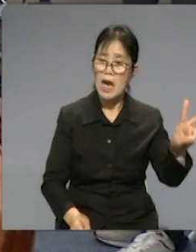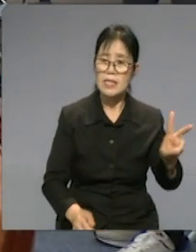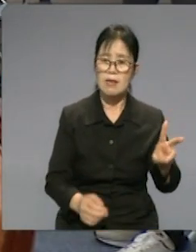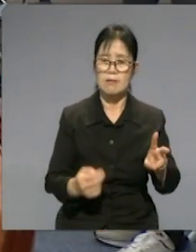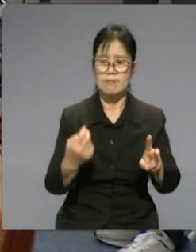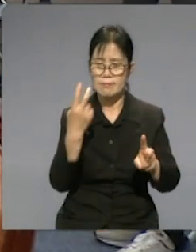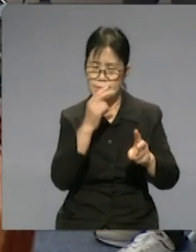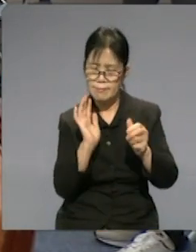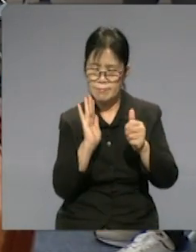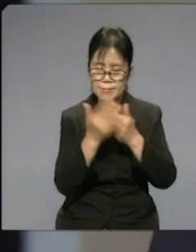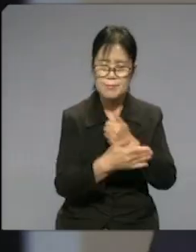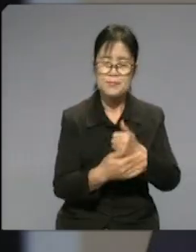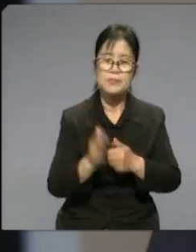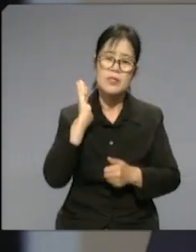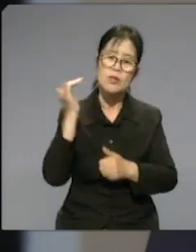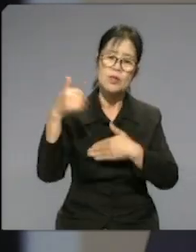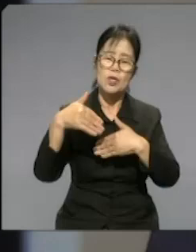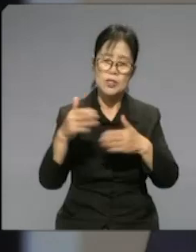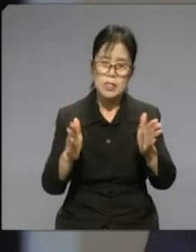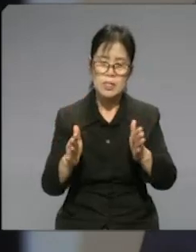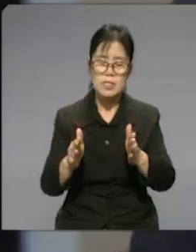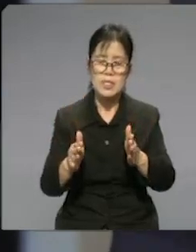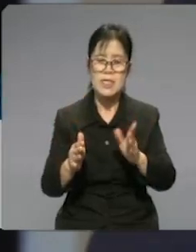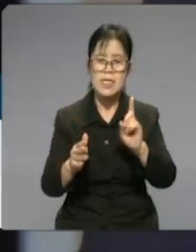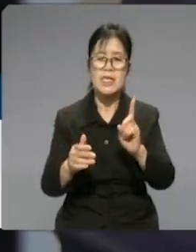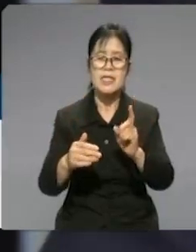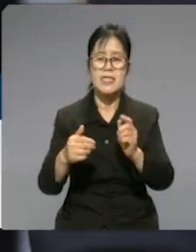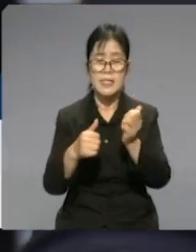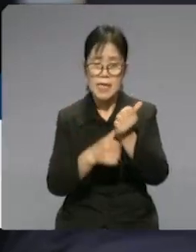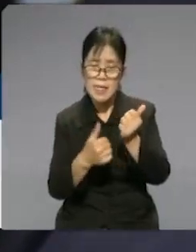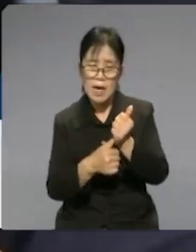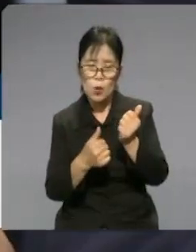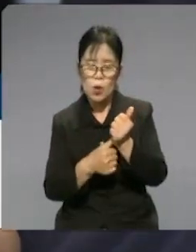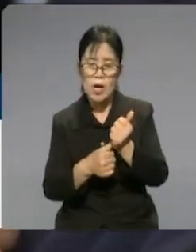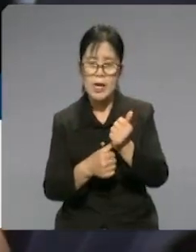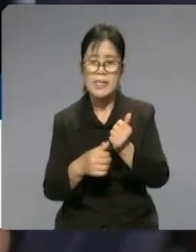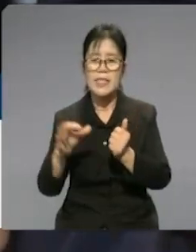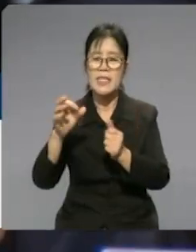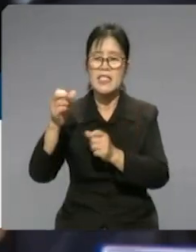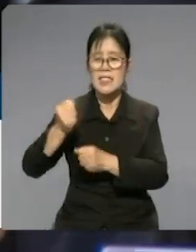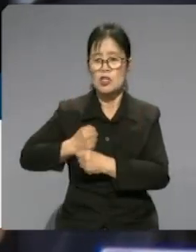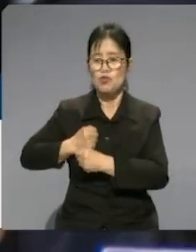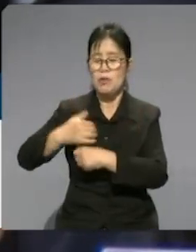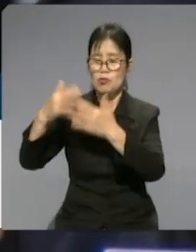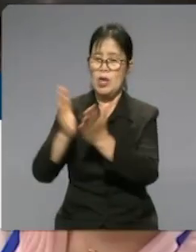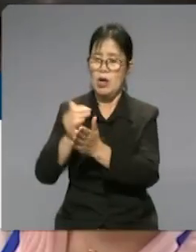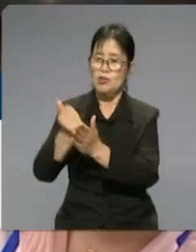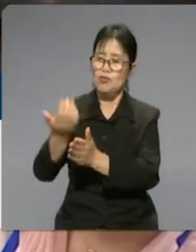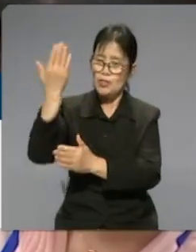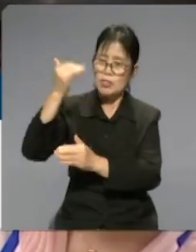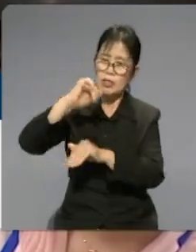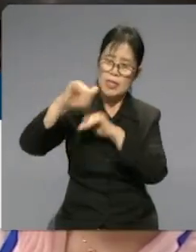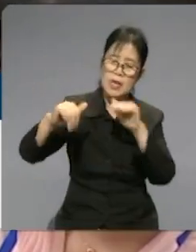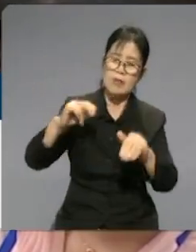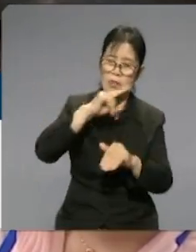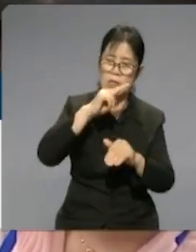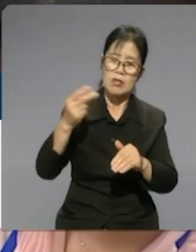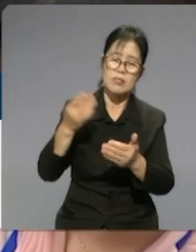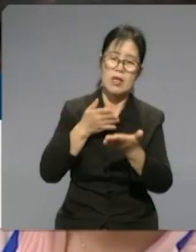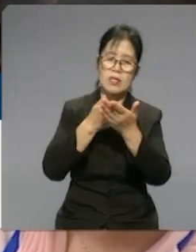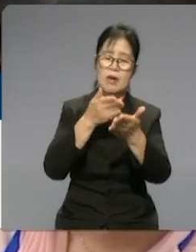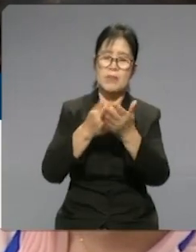적극 옹호했습니다 대통령시 김태우 국가안보실 1차전과 이종석 국방부 장관 등의 위성게이 의혹을 거듭